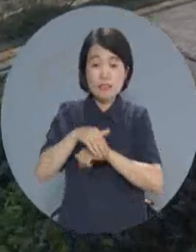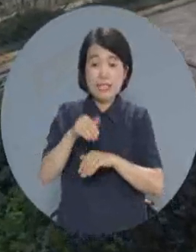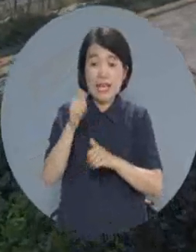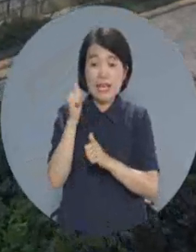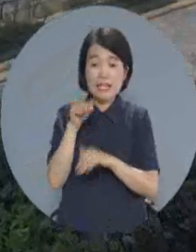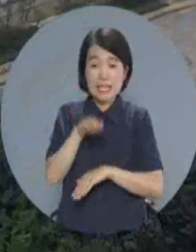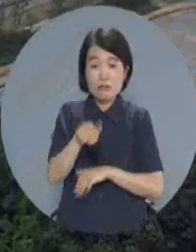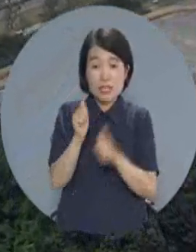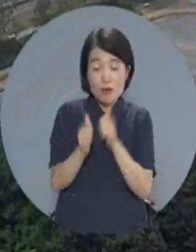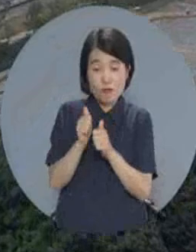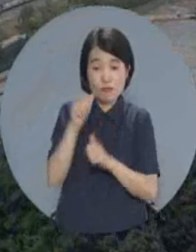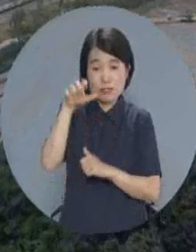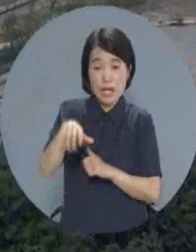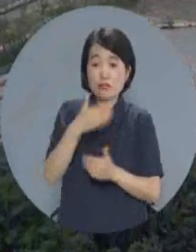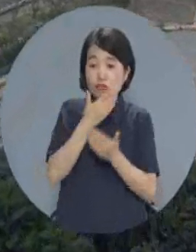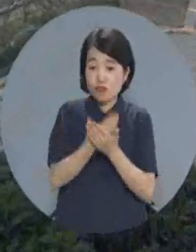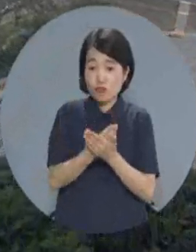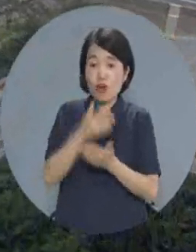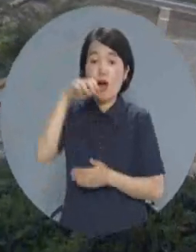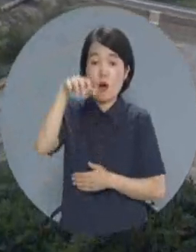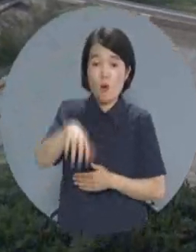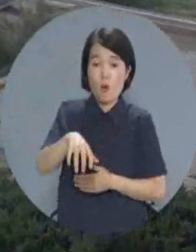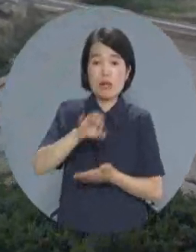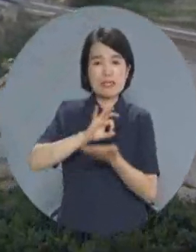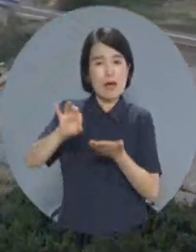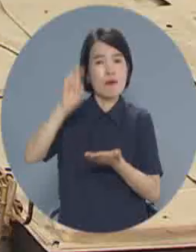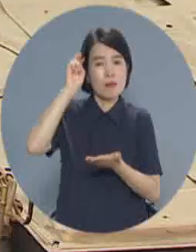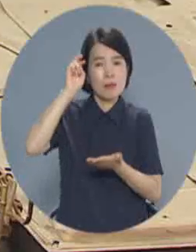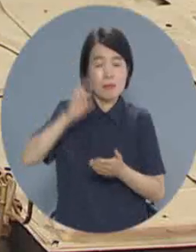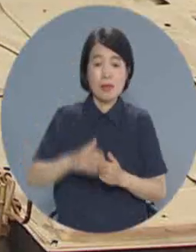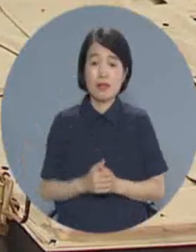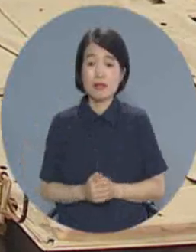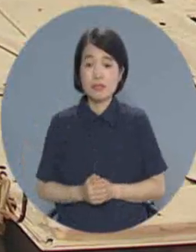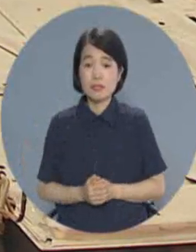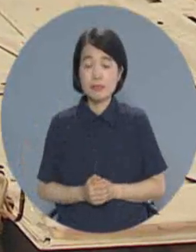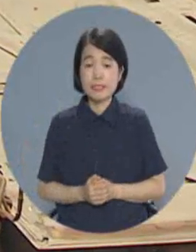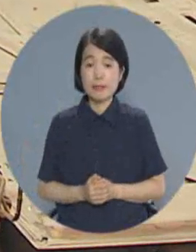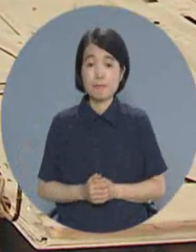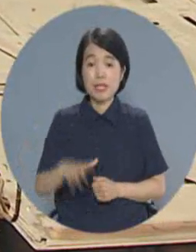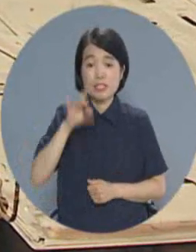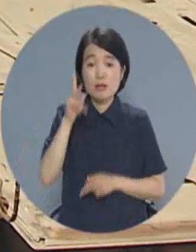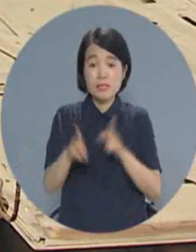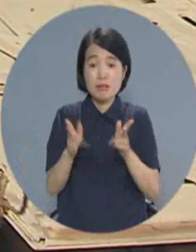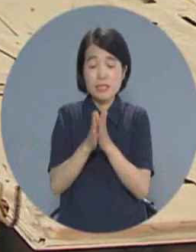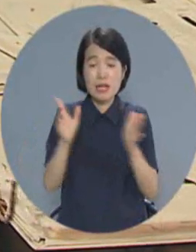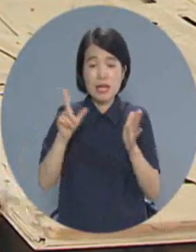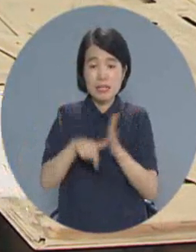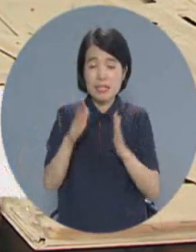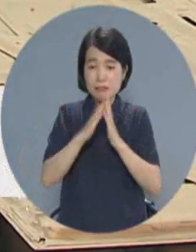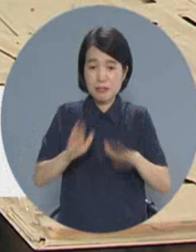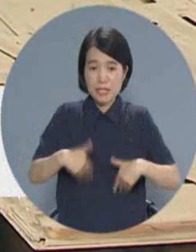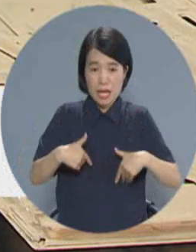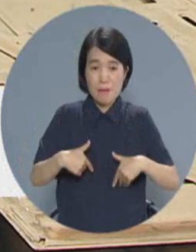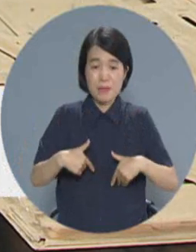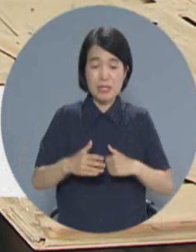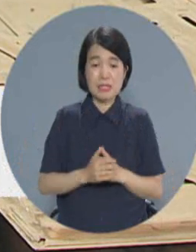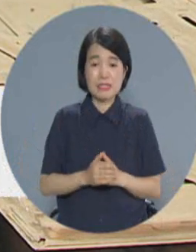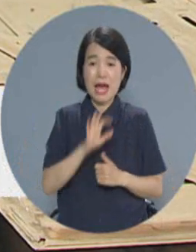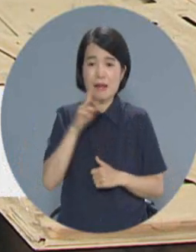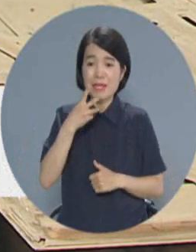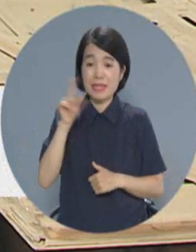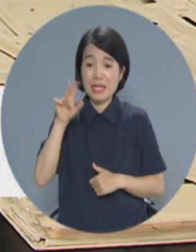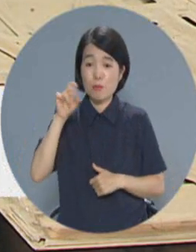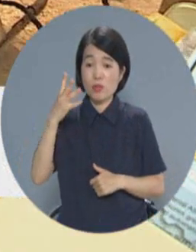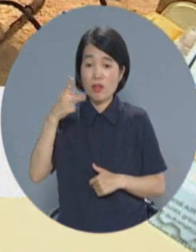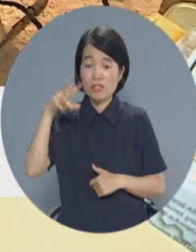자동차 경주장이 핵심 인프라가 될 것으로 보입니다. 또 초기 사업에는 현재 전남에 소재한 RBT